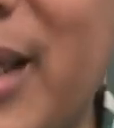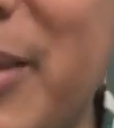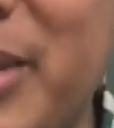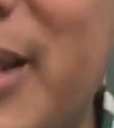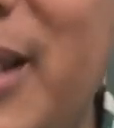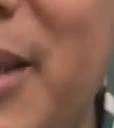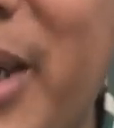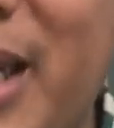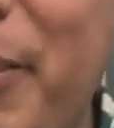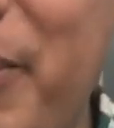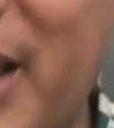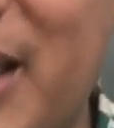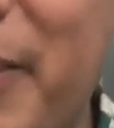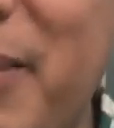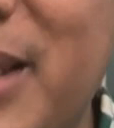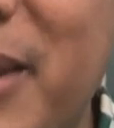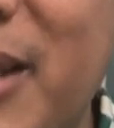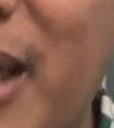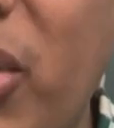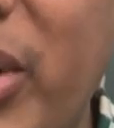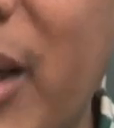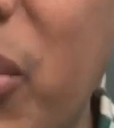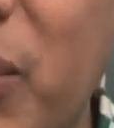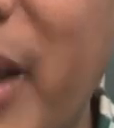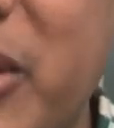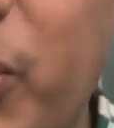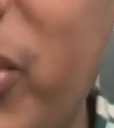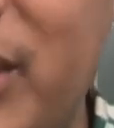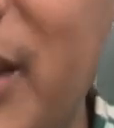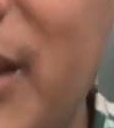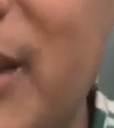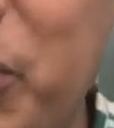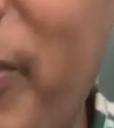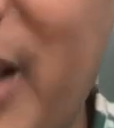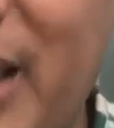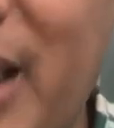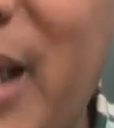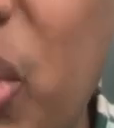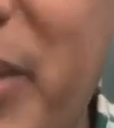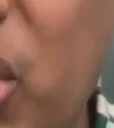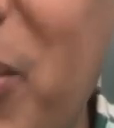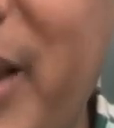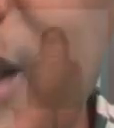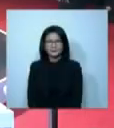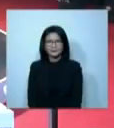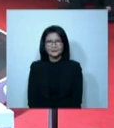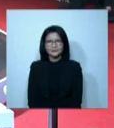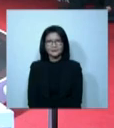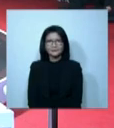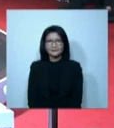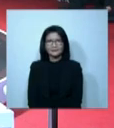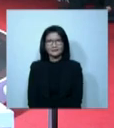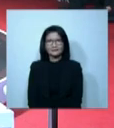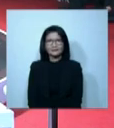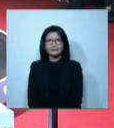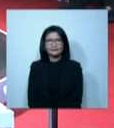yang mesti diberikan lebih banyak kepada masing-masing calon ya untuk mengekpos semua pertanyaan dan jawaban-jawaban yang belum tuntas